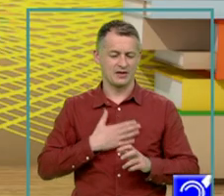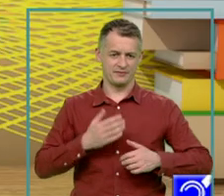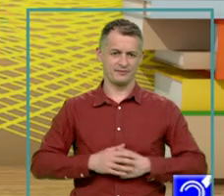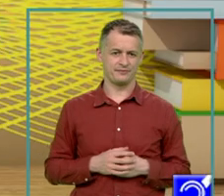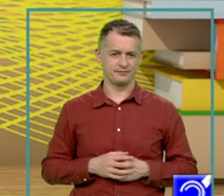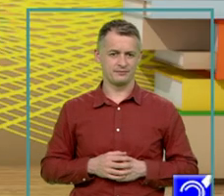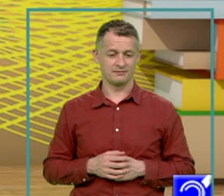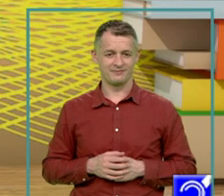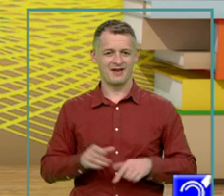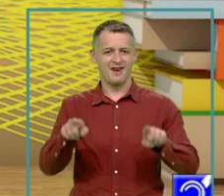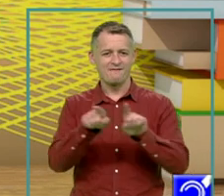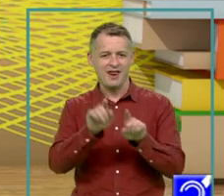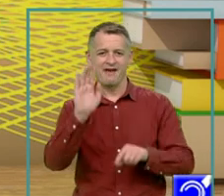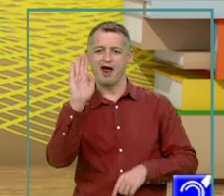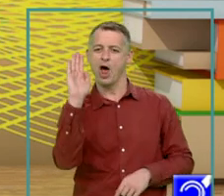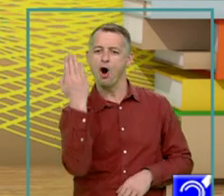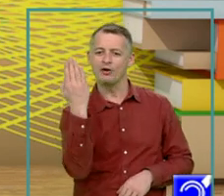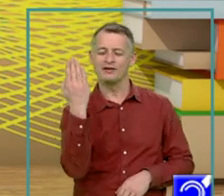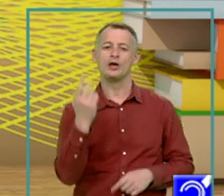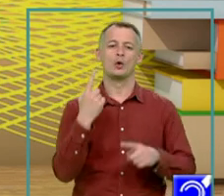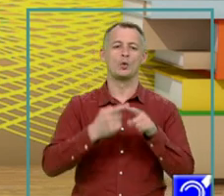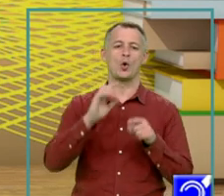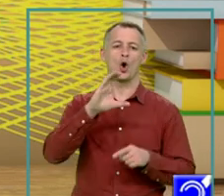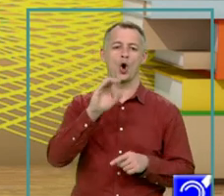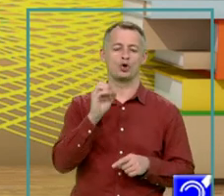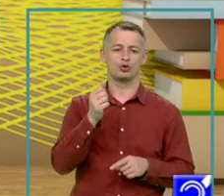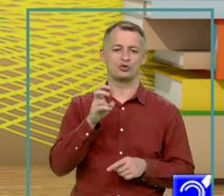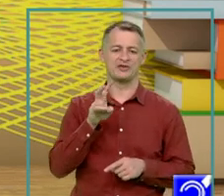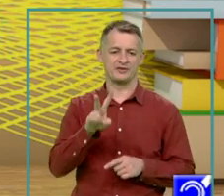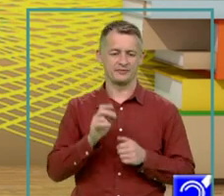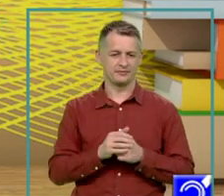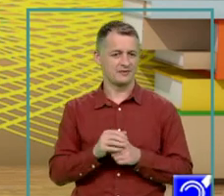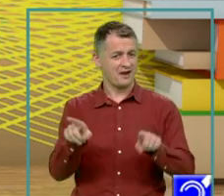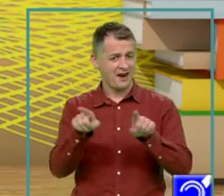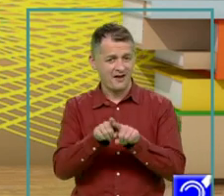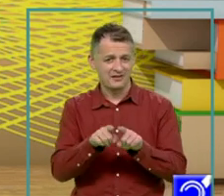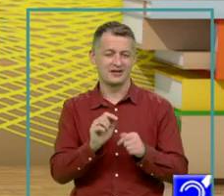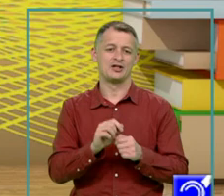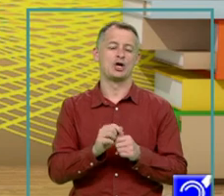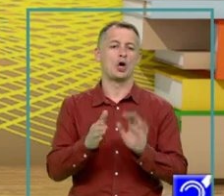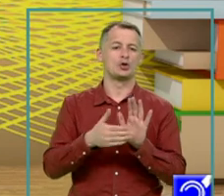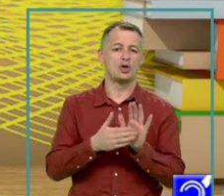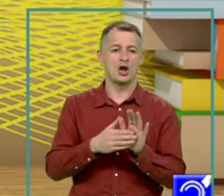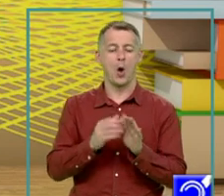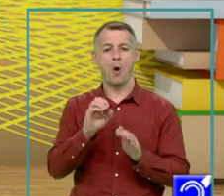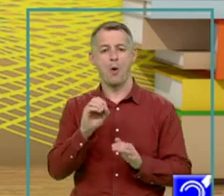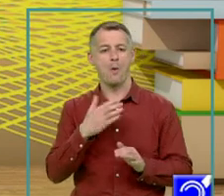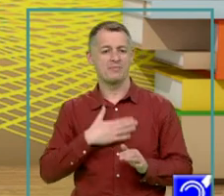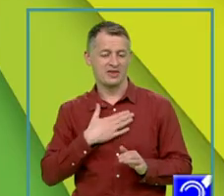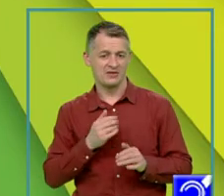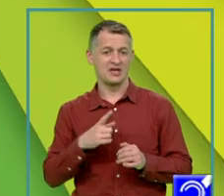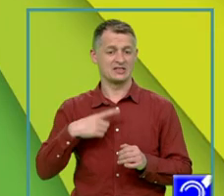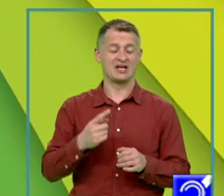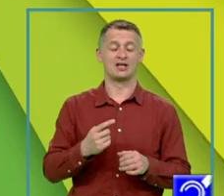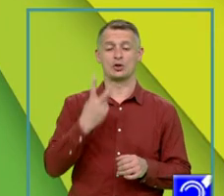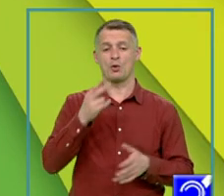cumva în oglindă cu conjunctivul pe care deja am studiat la fel și la condițional optativ ca și la conjunctiv există două timpuri